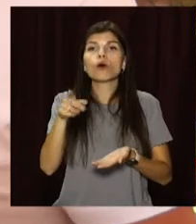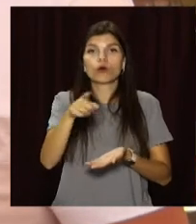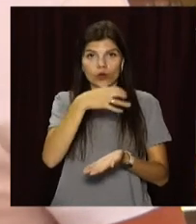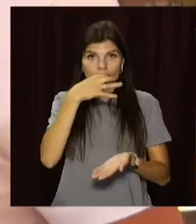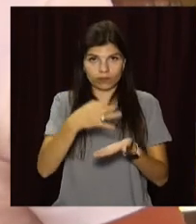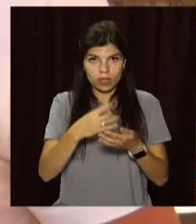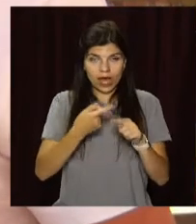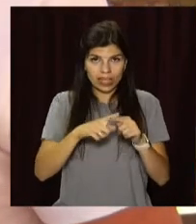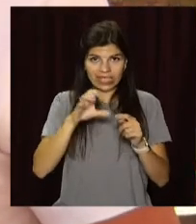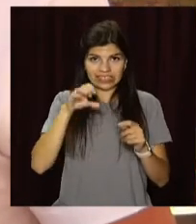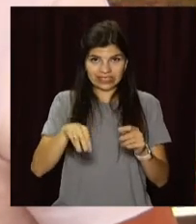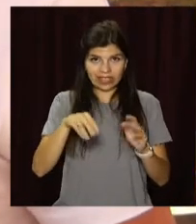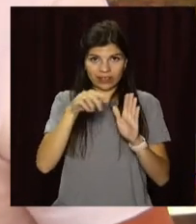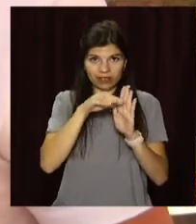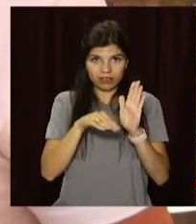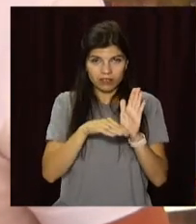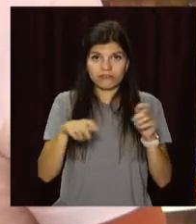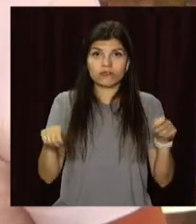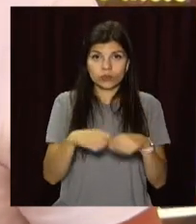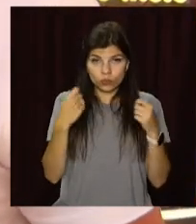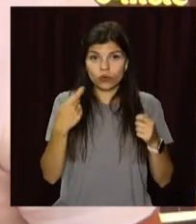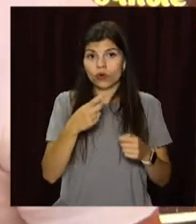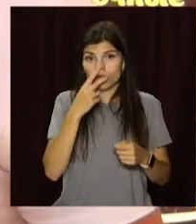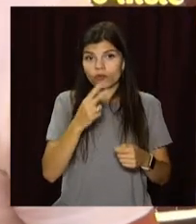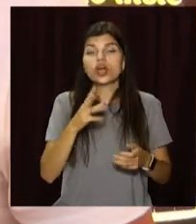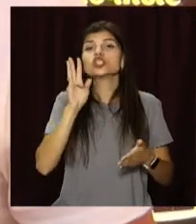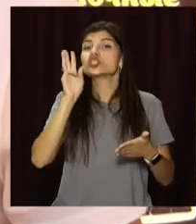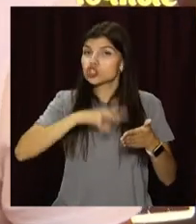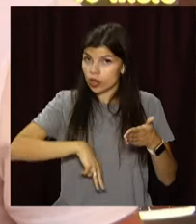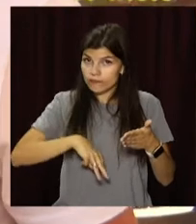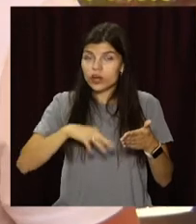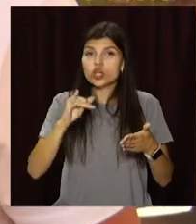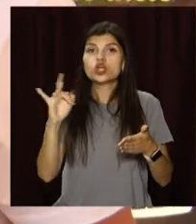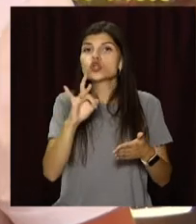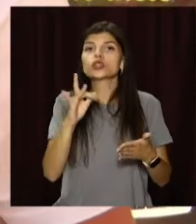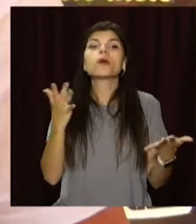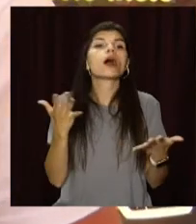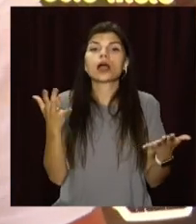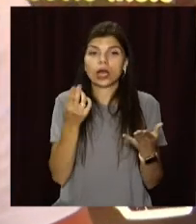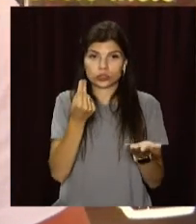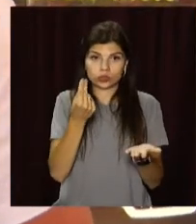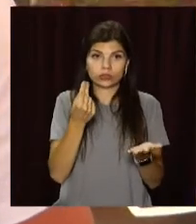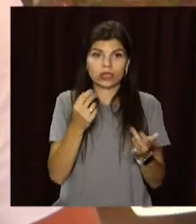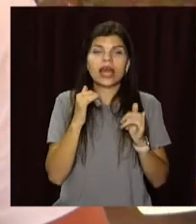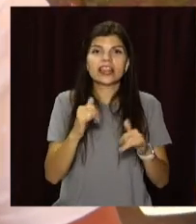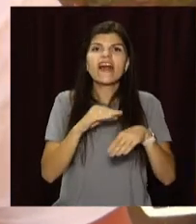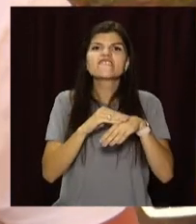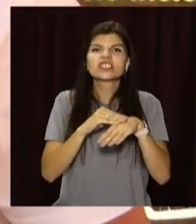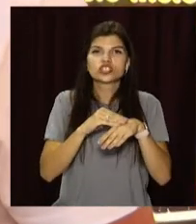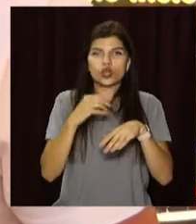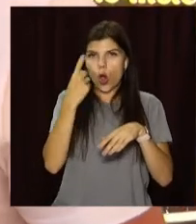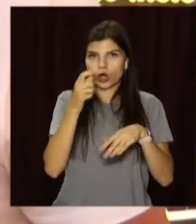порушення цієї статті передбачено у вигляді штрафу, і розмір штрафу встановлений для фізичних